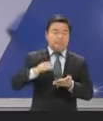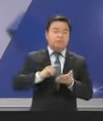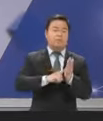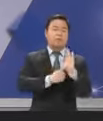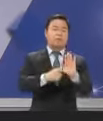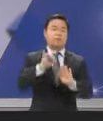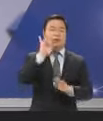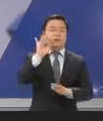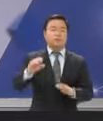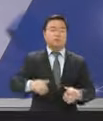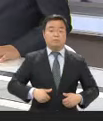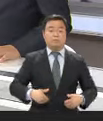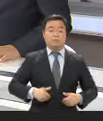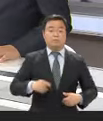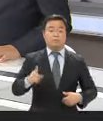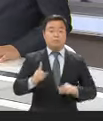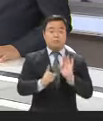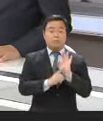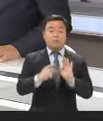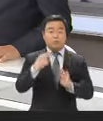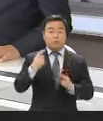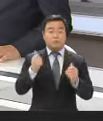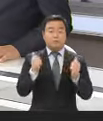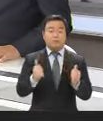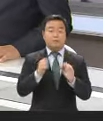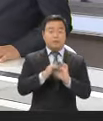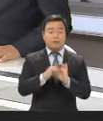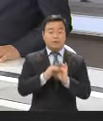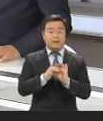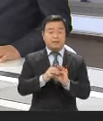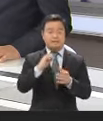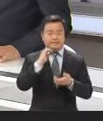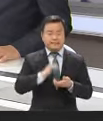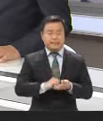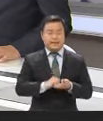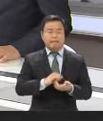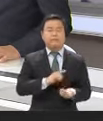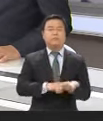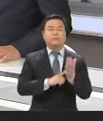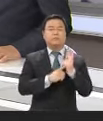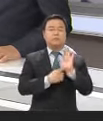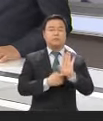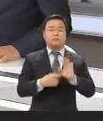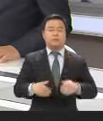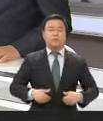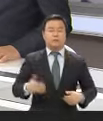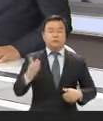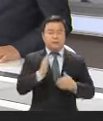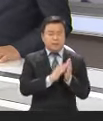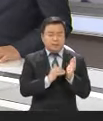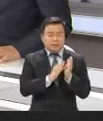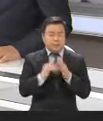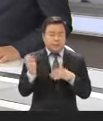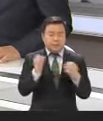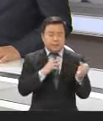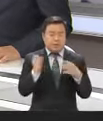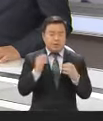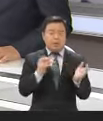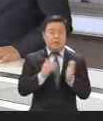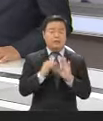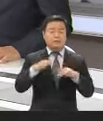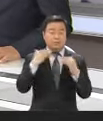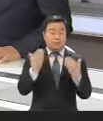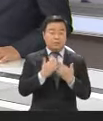그렇죠. 보도하더라도 정말 재판과 관련된 부분만 제한적으로 보도를 해야 되는데 정말 은밀한 대화까지 다 이제 터뜨린